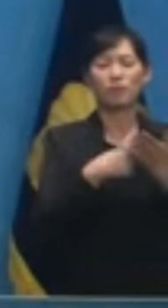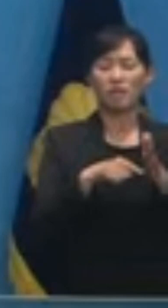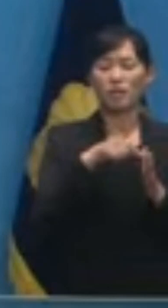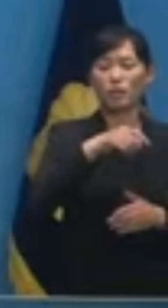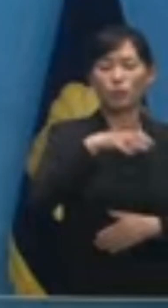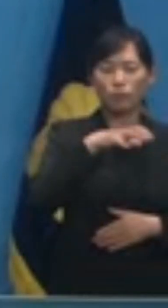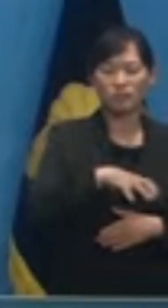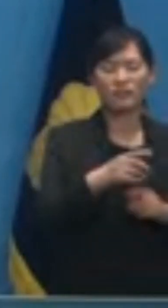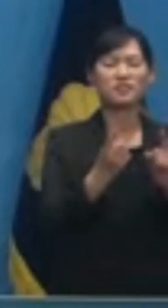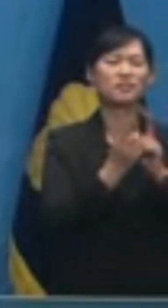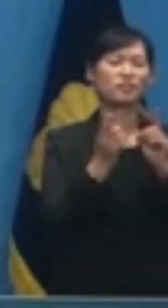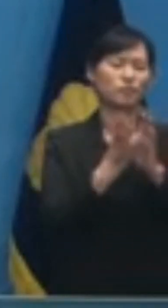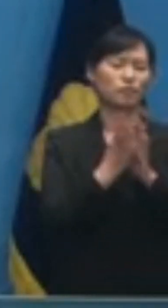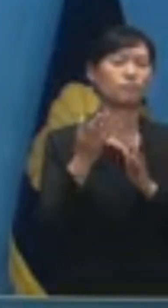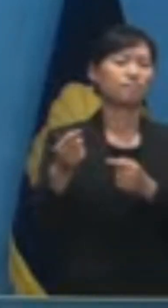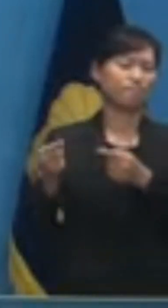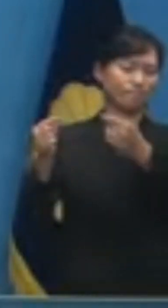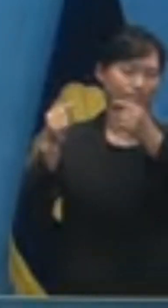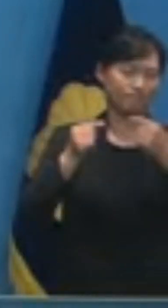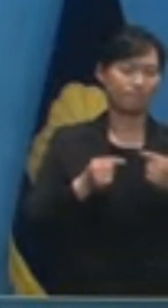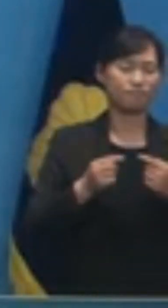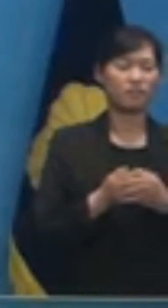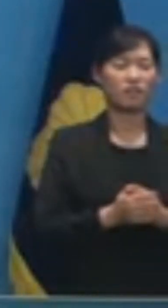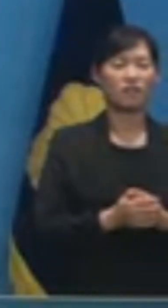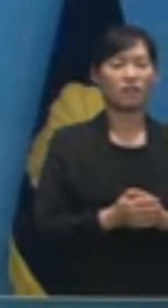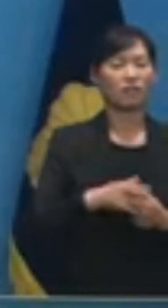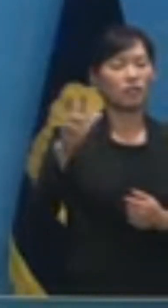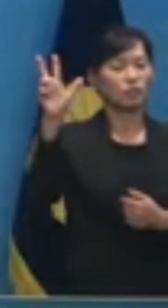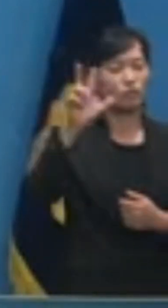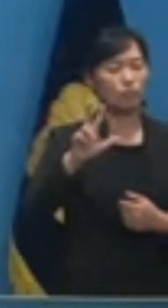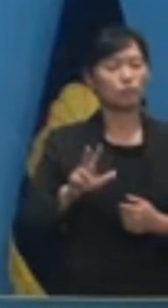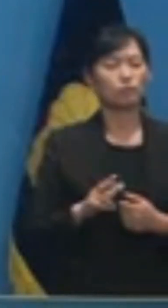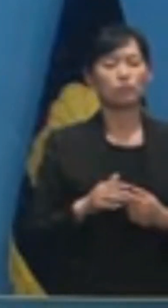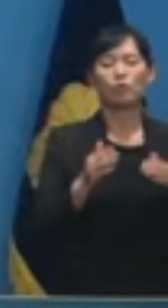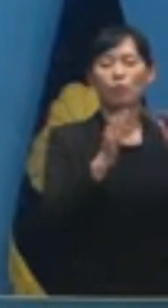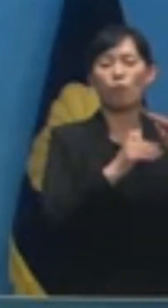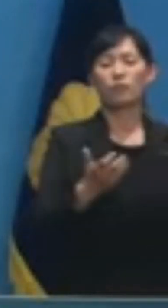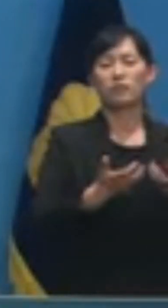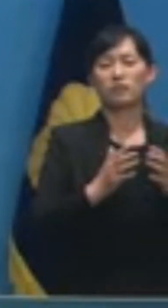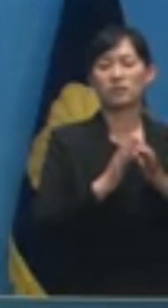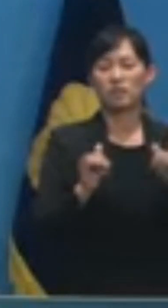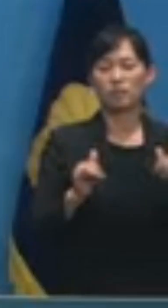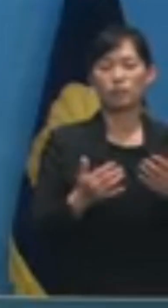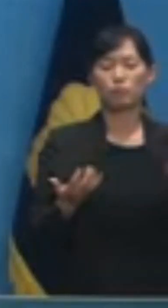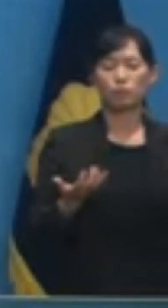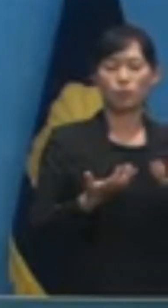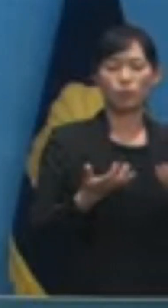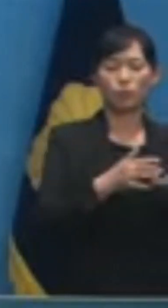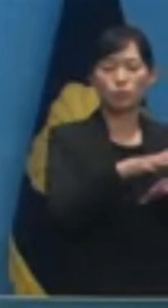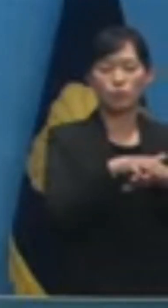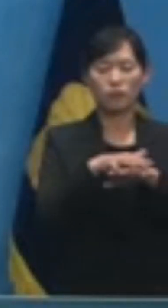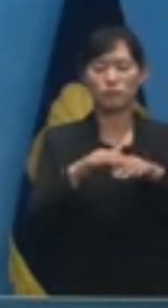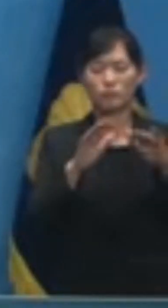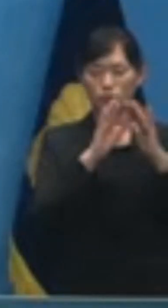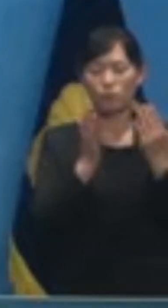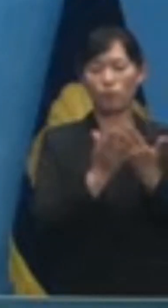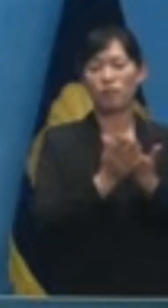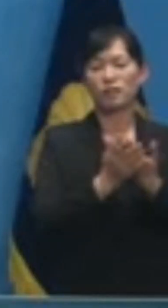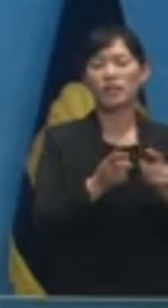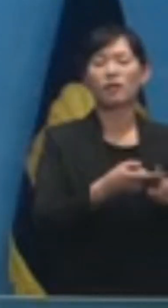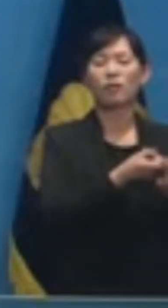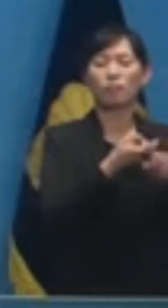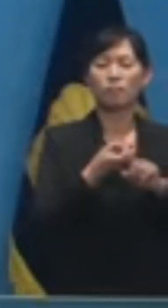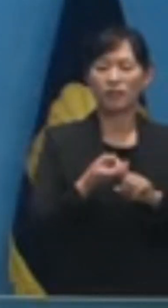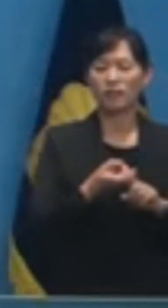자리까지 직접 달려오셨습니다. 전국 공무원 노조 노동조합 총연맹 소속 소방공무원